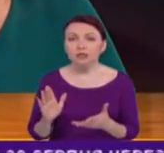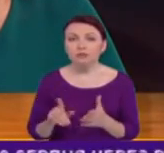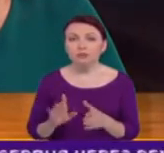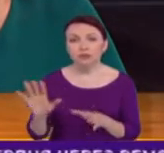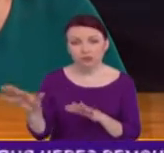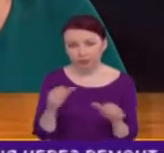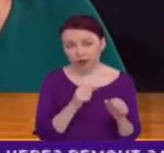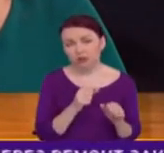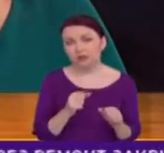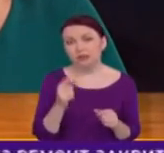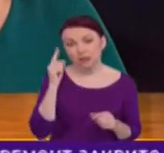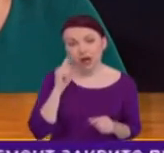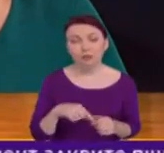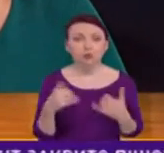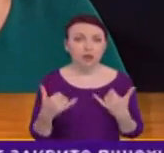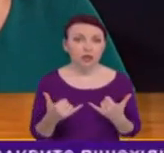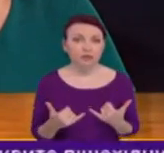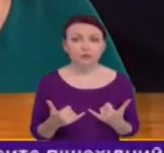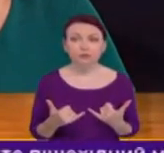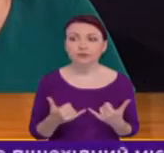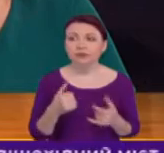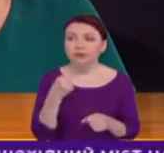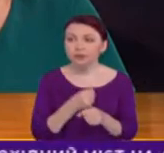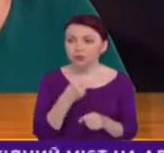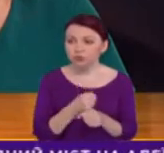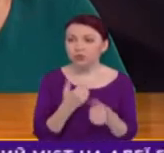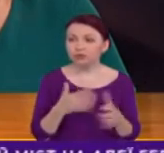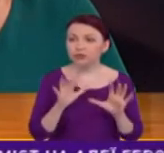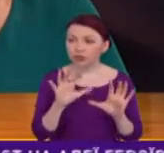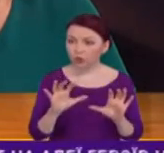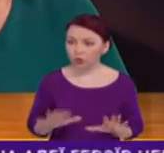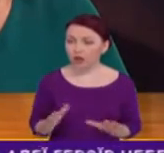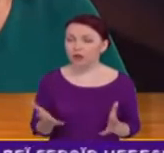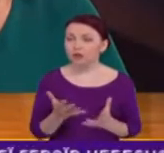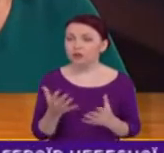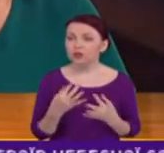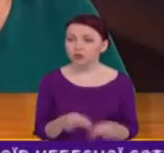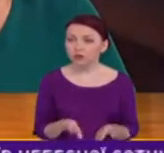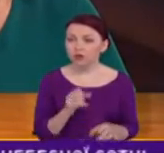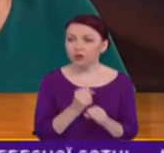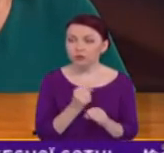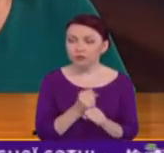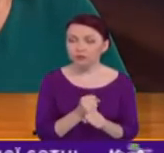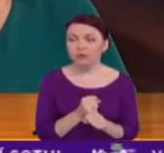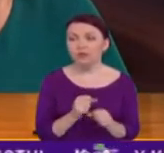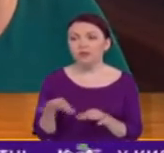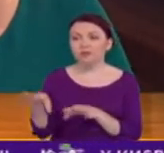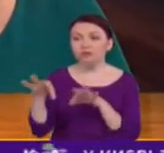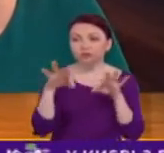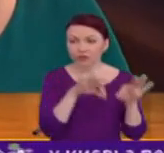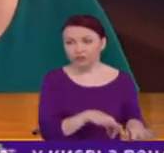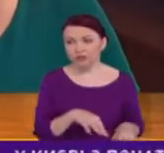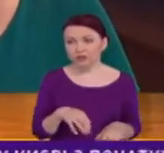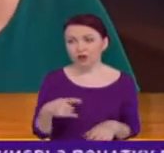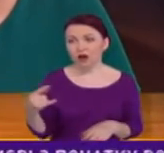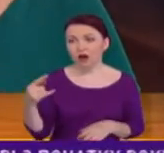розпочинають забирати. Ми знаємо, що зараз запрацював вже закон, який дозволяє робити вивіз автівок,